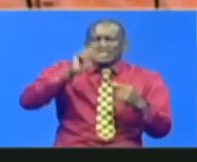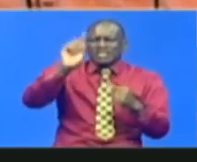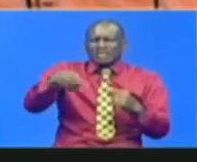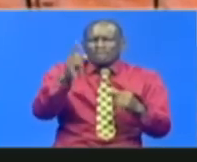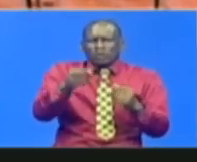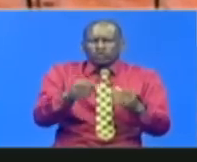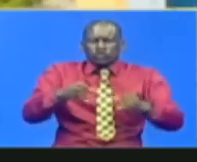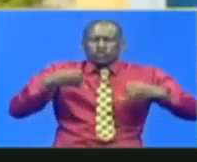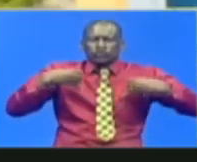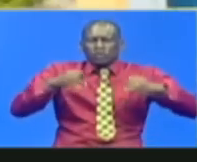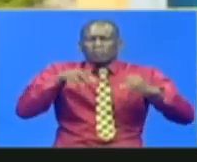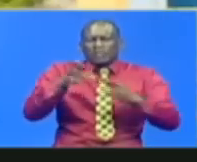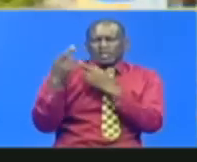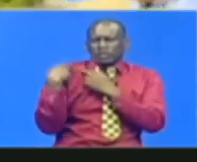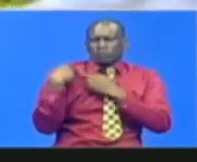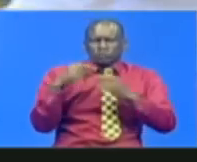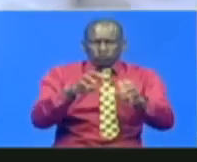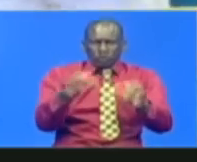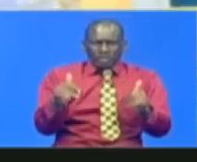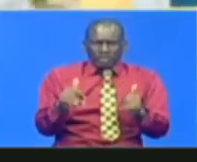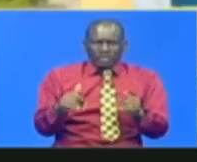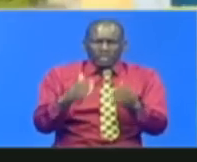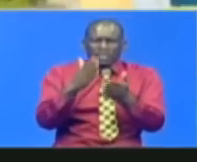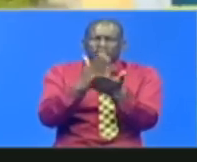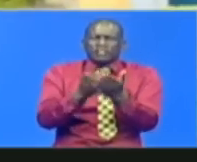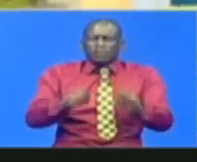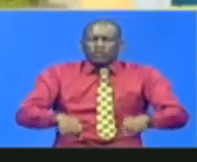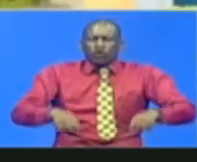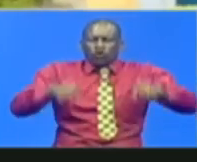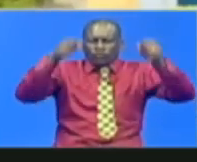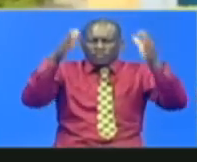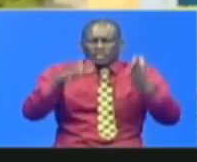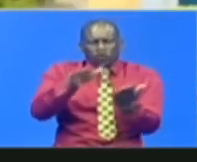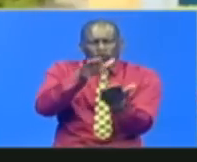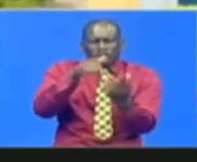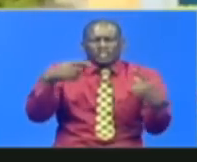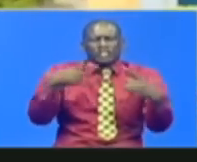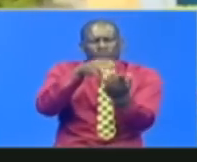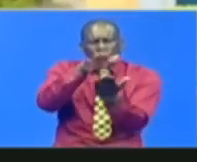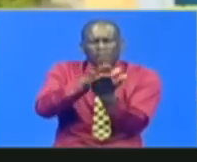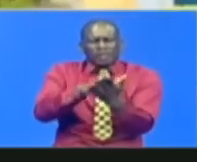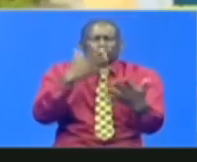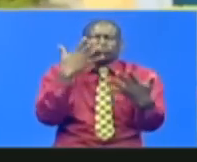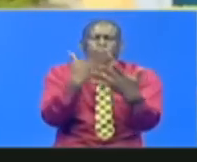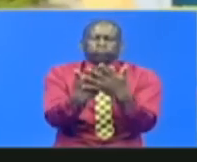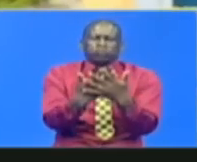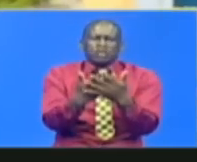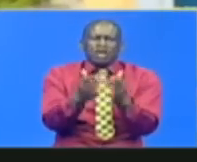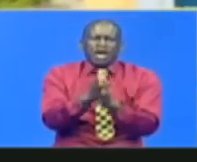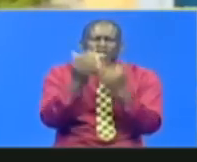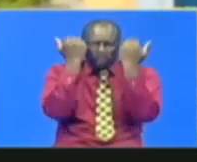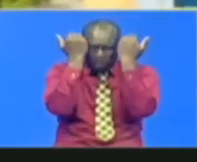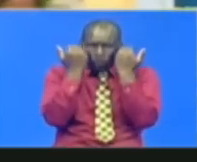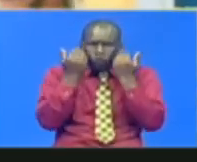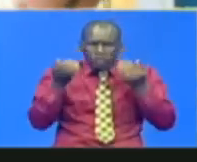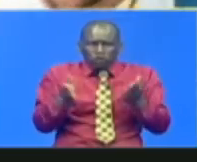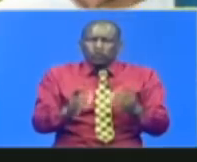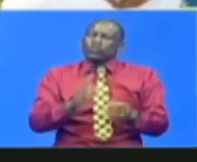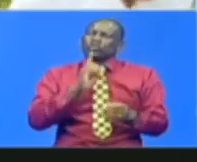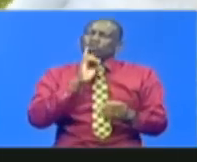yake ipasavyo. Tayari baadhi ya maafisa wakuu wa benki mbalimbali wamekamatwa na kufikishwa mahakamani